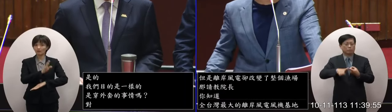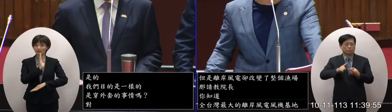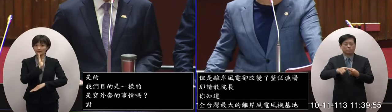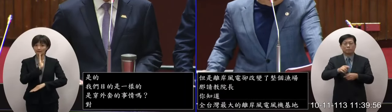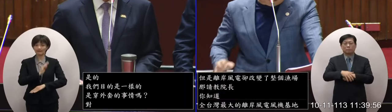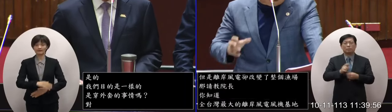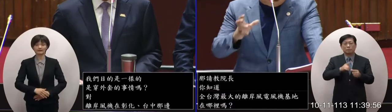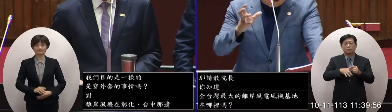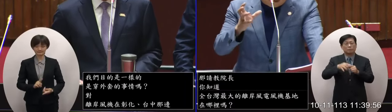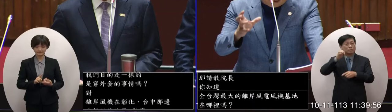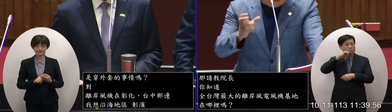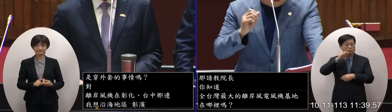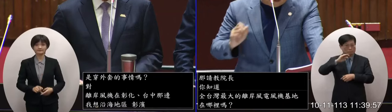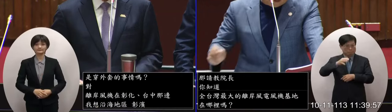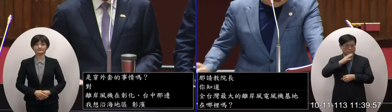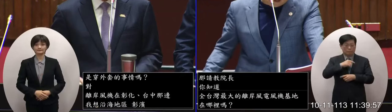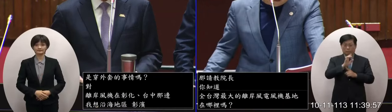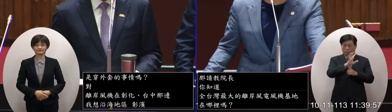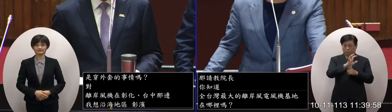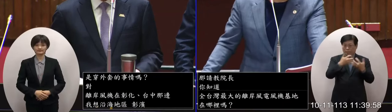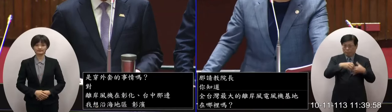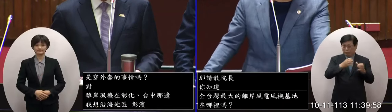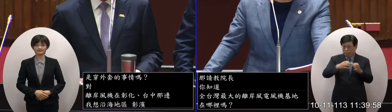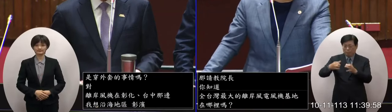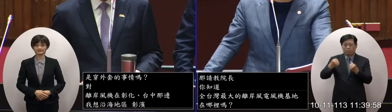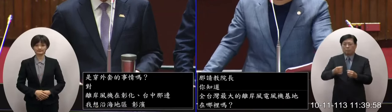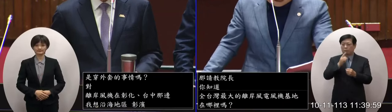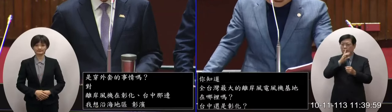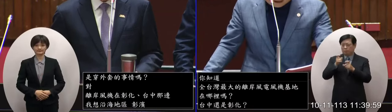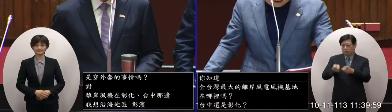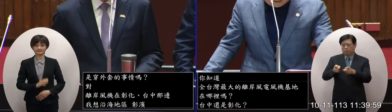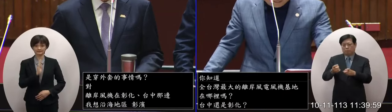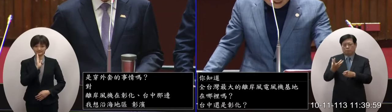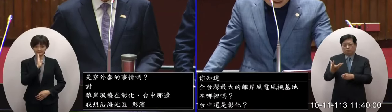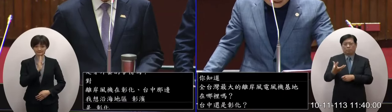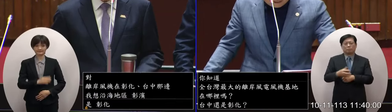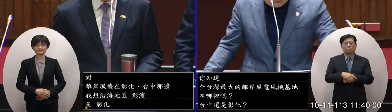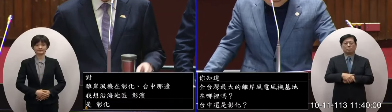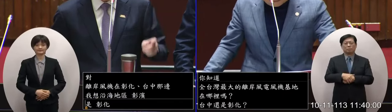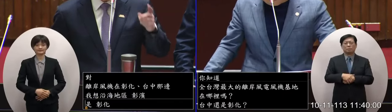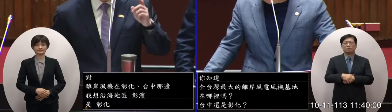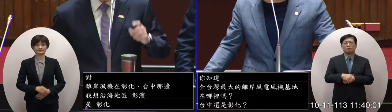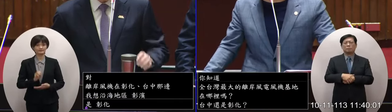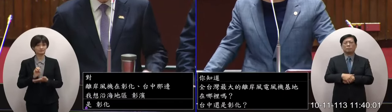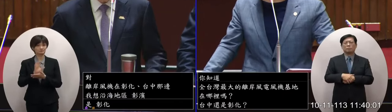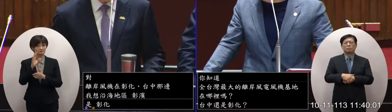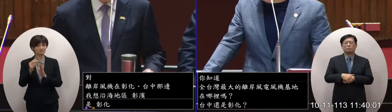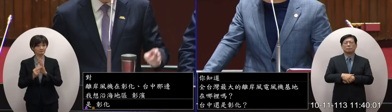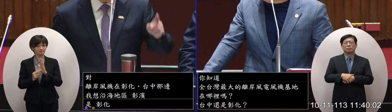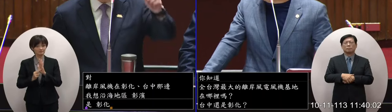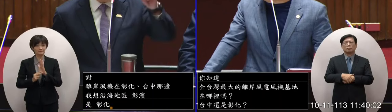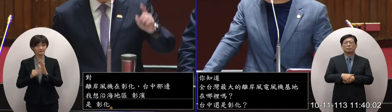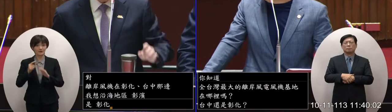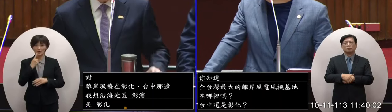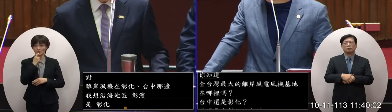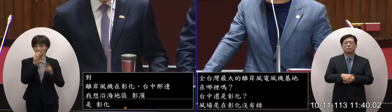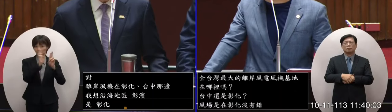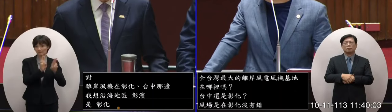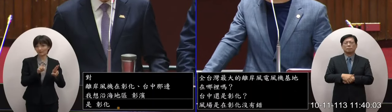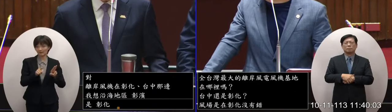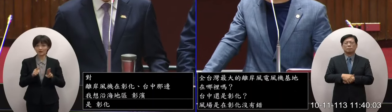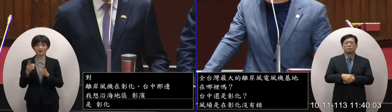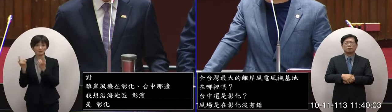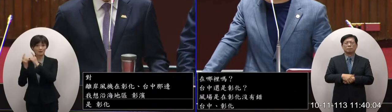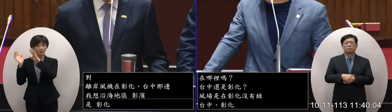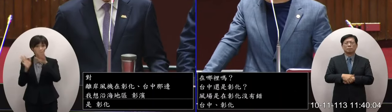有错，台中彰化，但是这个风机的基地是在台中港， 哦， 在 台中港。 所以报告委员，我们不认识，我们发展绿能哦。北风